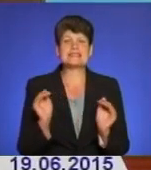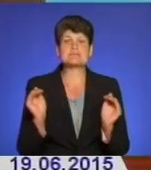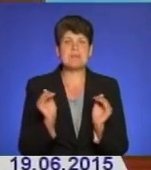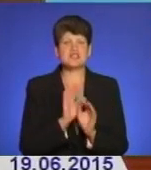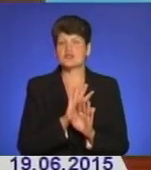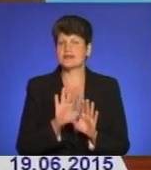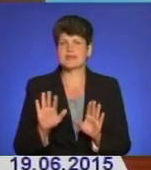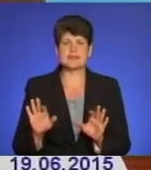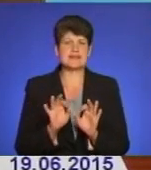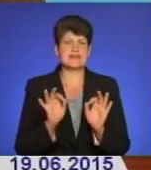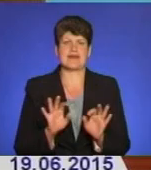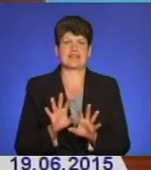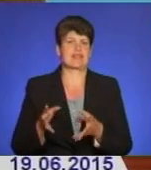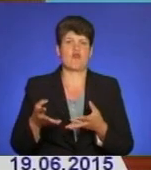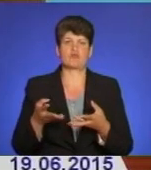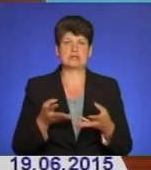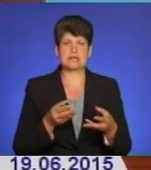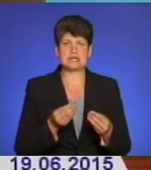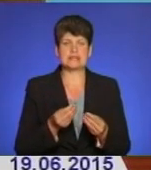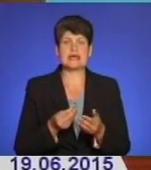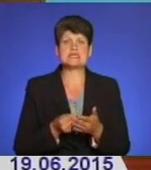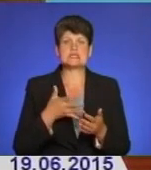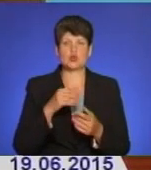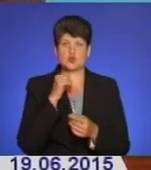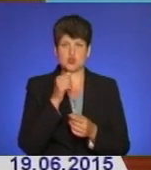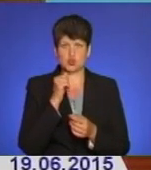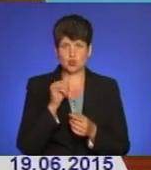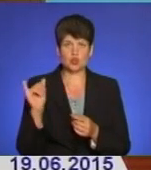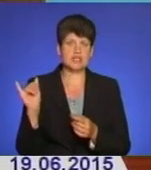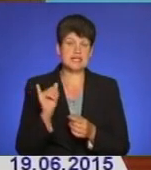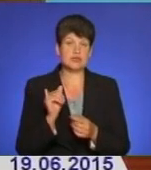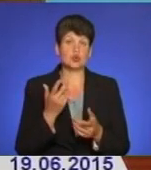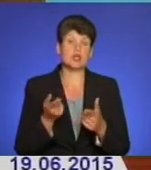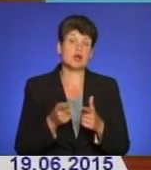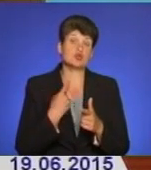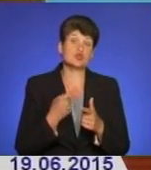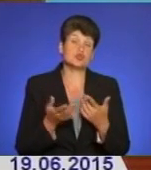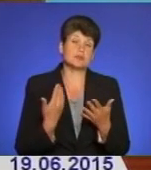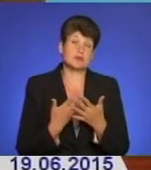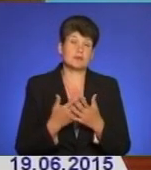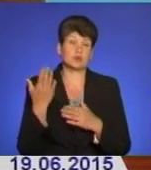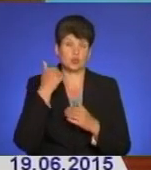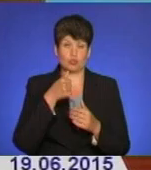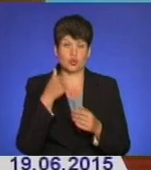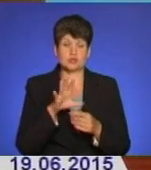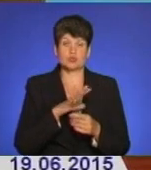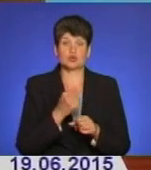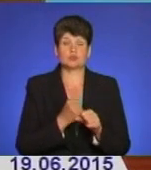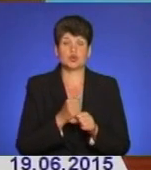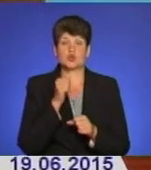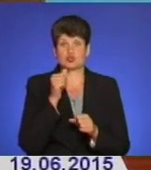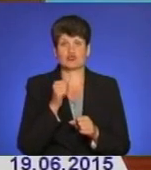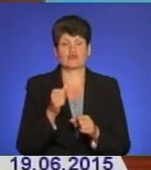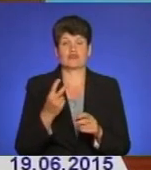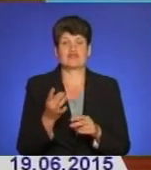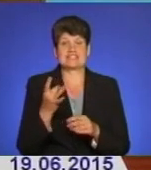ніяким чином не вплине на ціну цукру, тому що, якщо в минулому році було виготовлено цукру разів 5